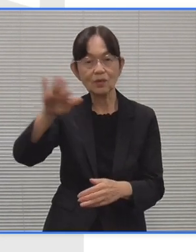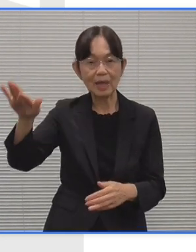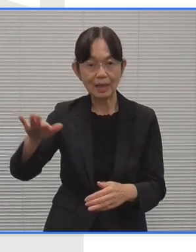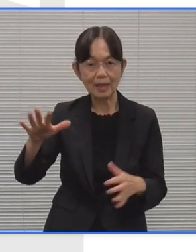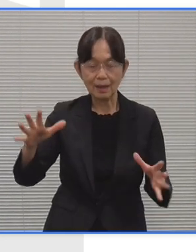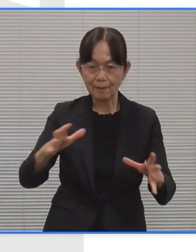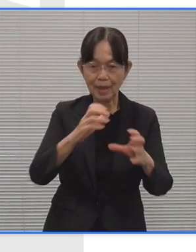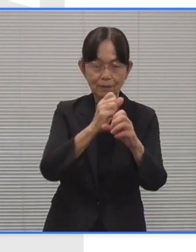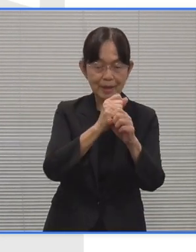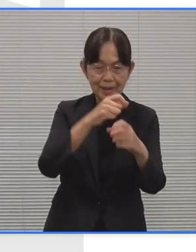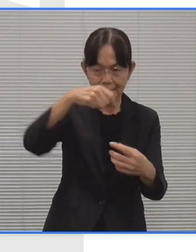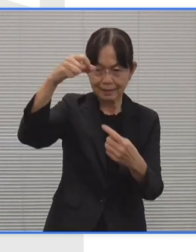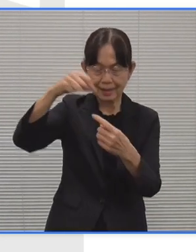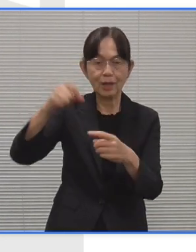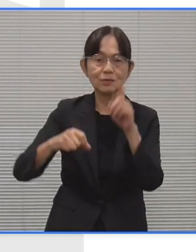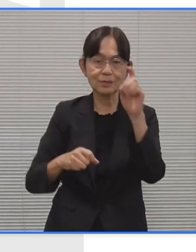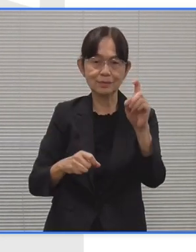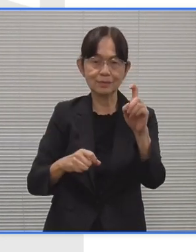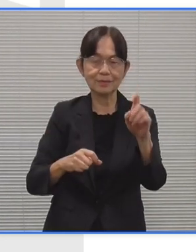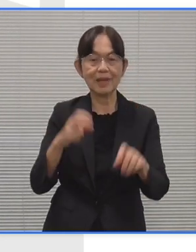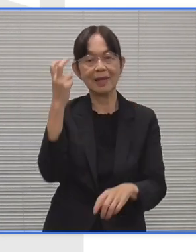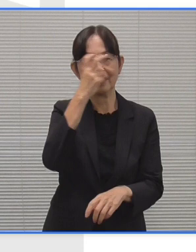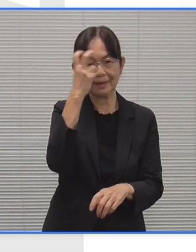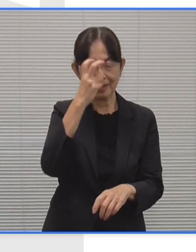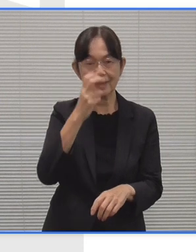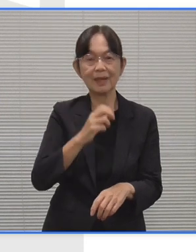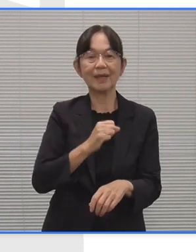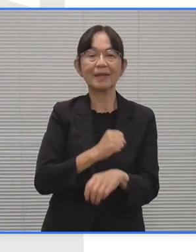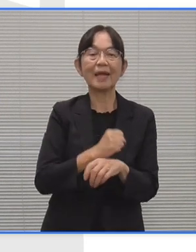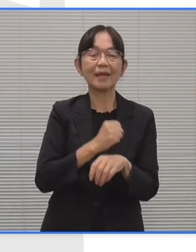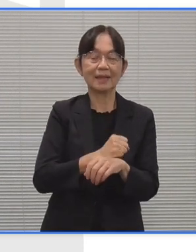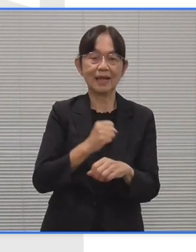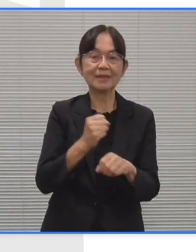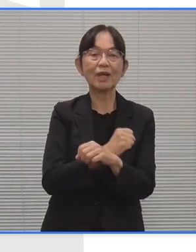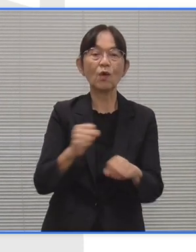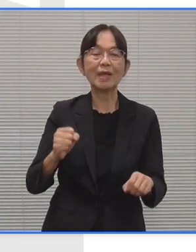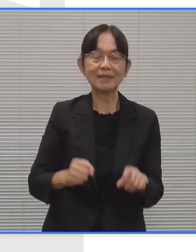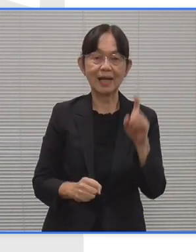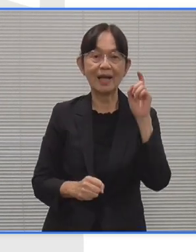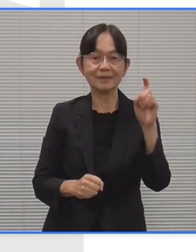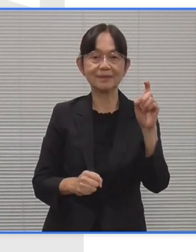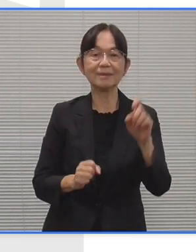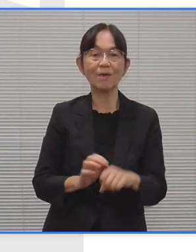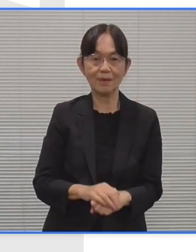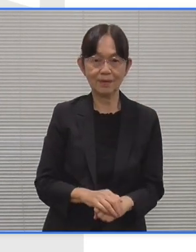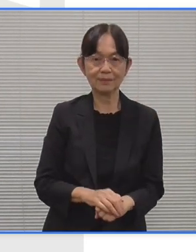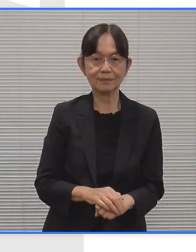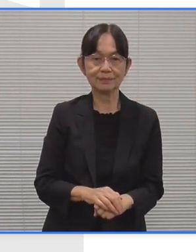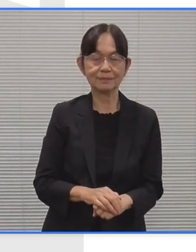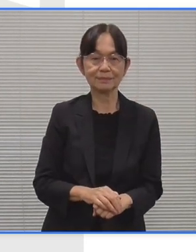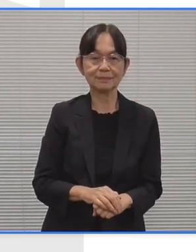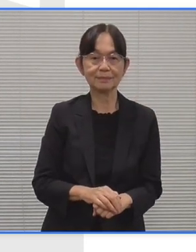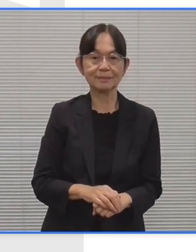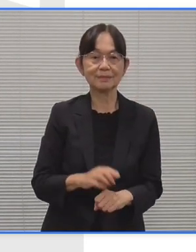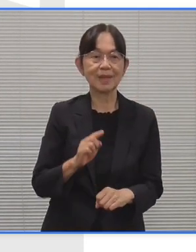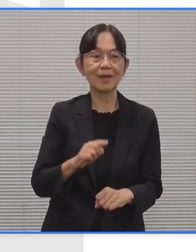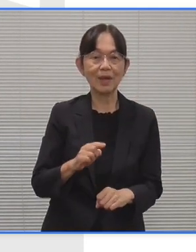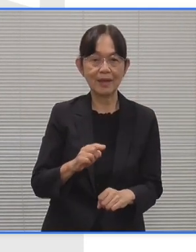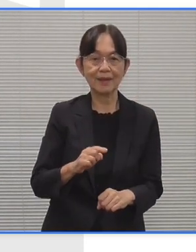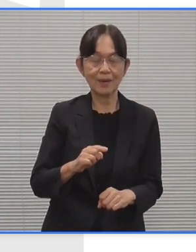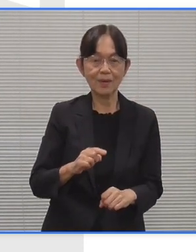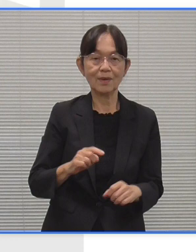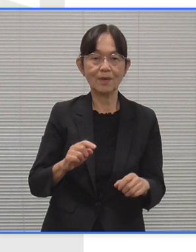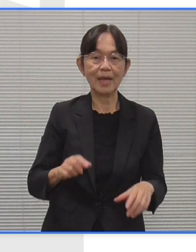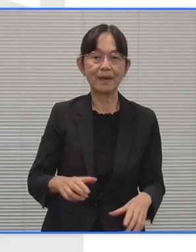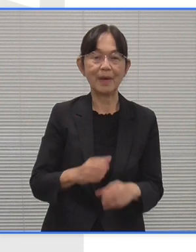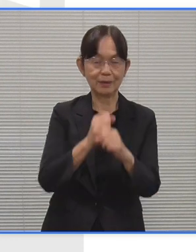非常にこう大変な作業でしたけれども、この10をセレクトさせていただいております